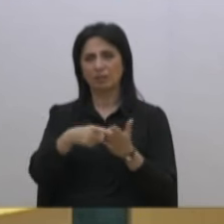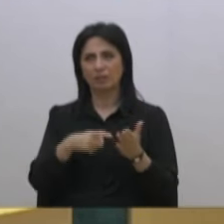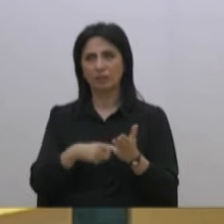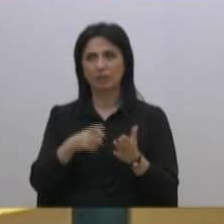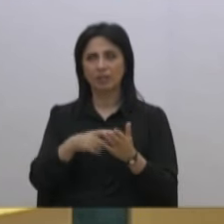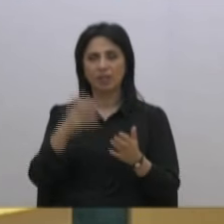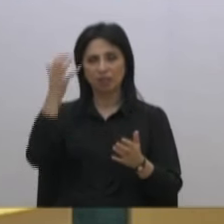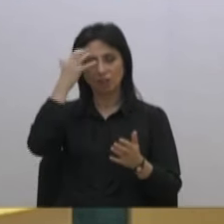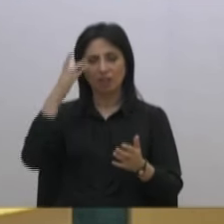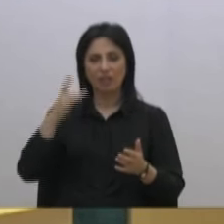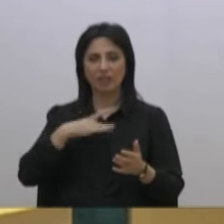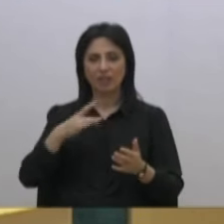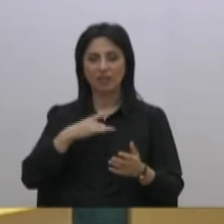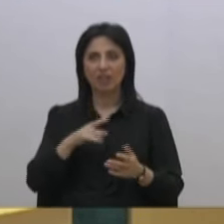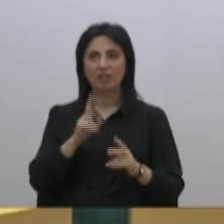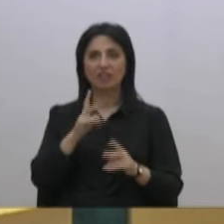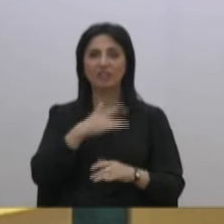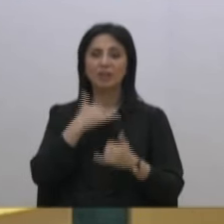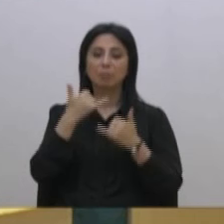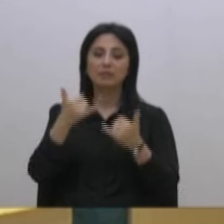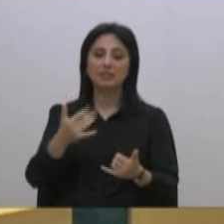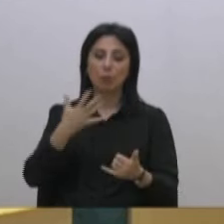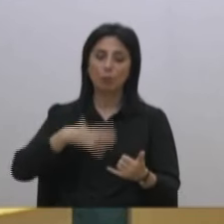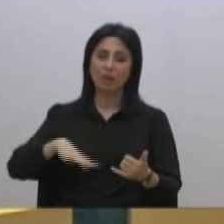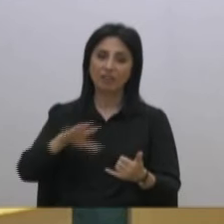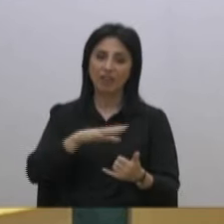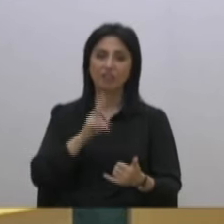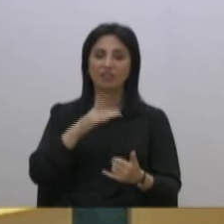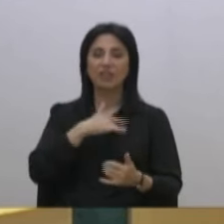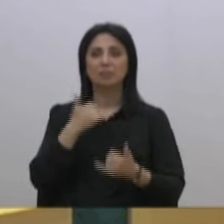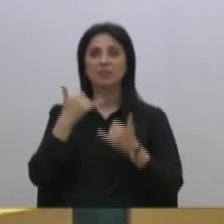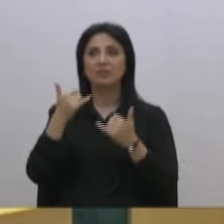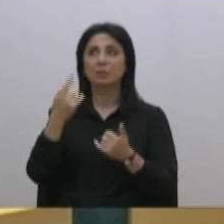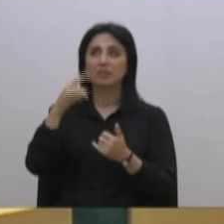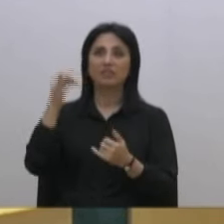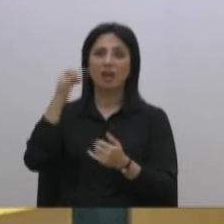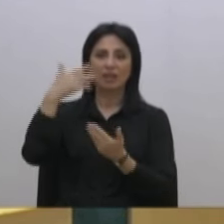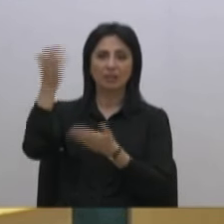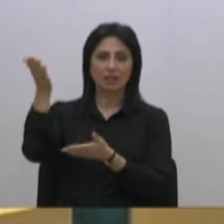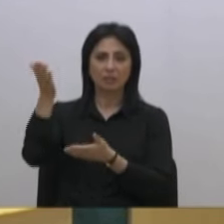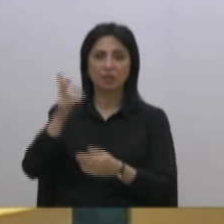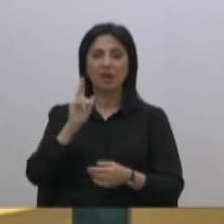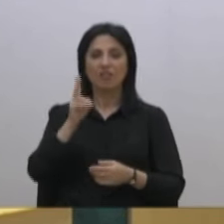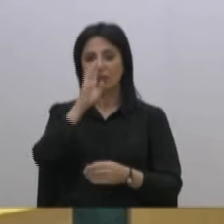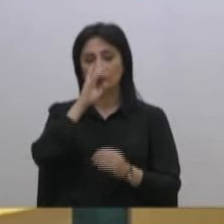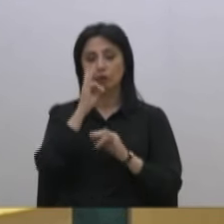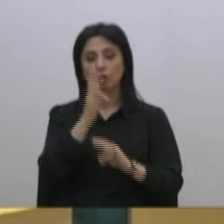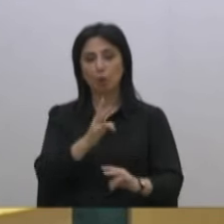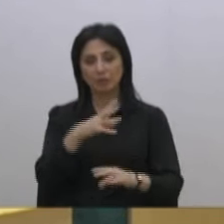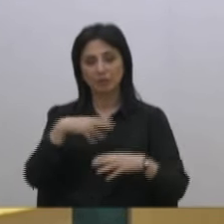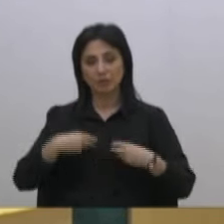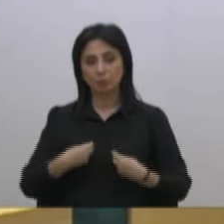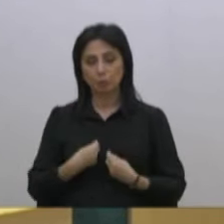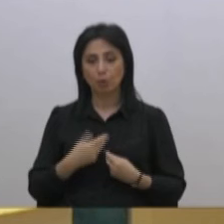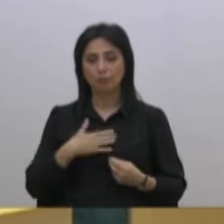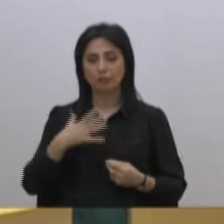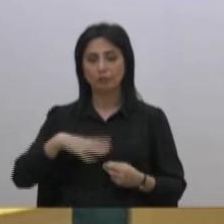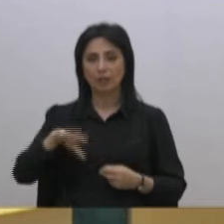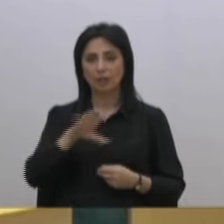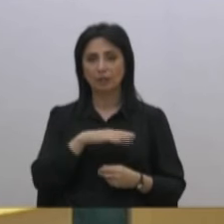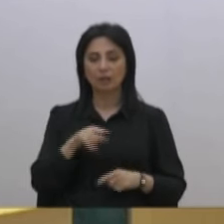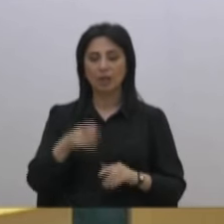და თეთრს, ვინ ემსახურება საკუთარ ქვეყანას, ვინ ემსახურება სხვა ინტერესებს, ვინ ტროფს სამწუხაროდ ჩვენს